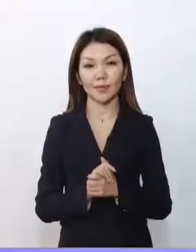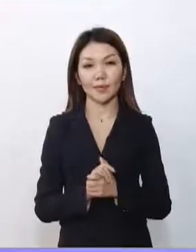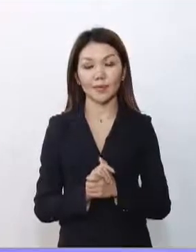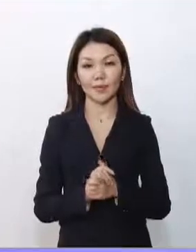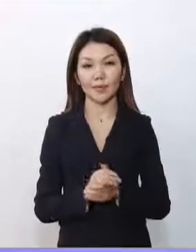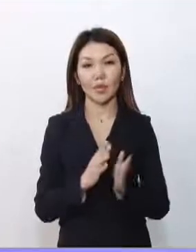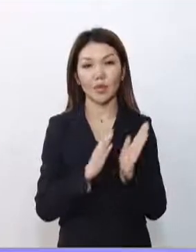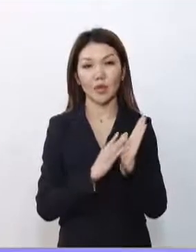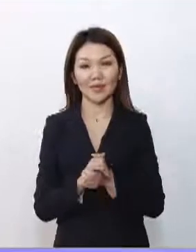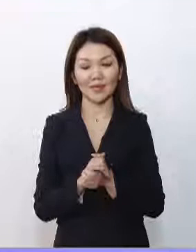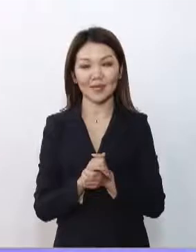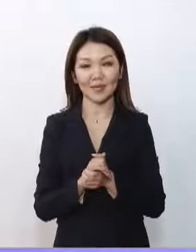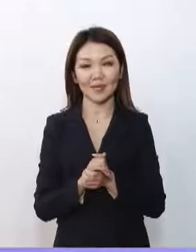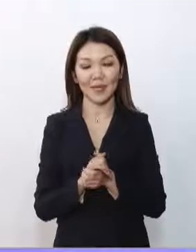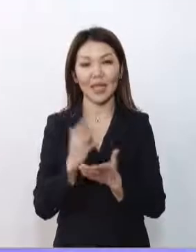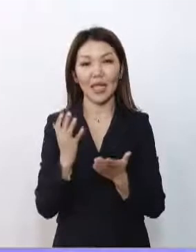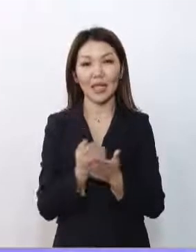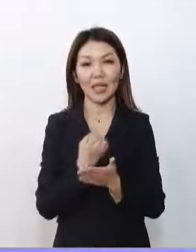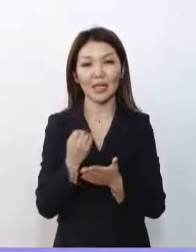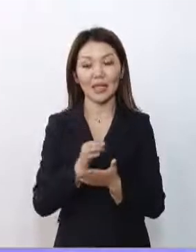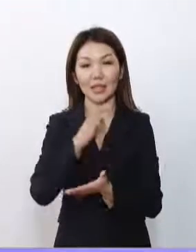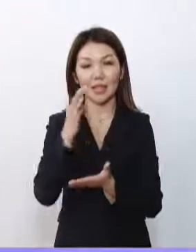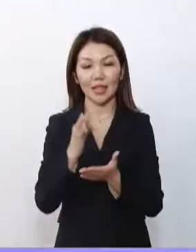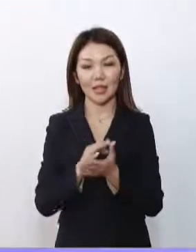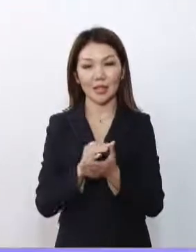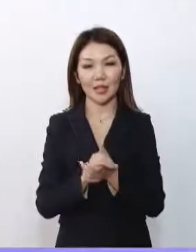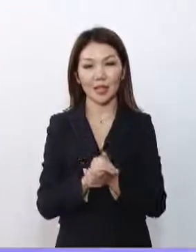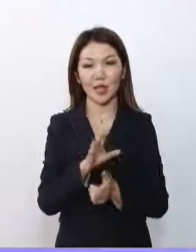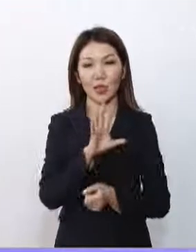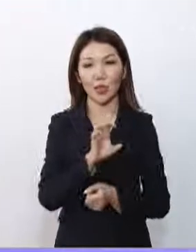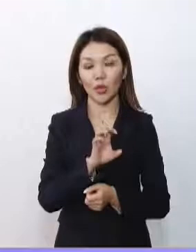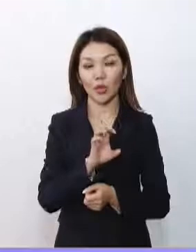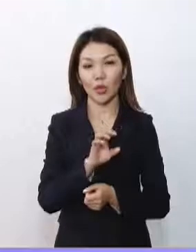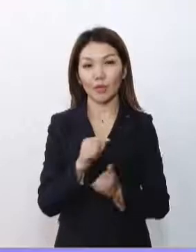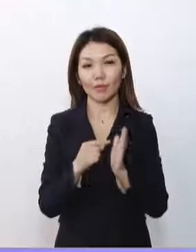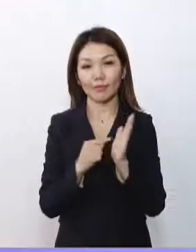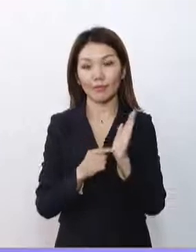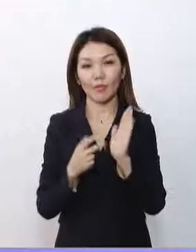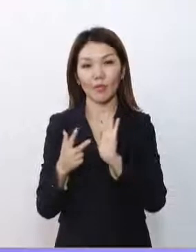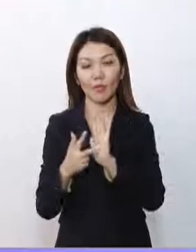90 найдите разных чисел 500 и 8